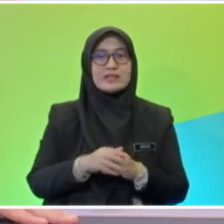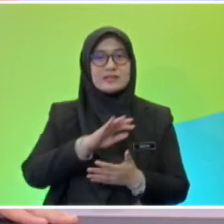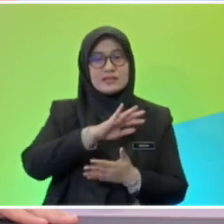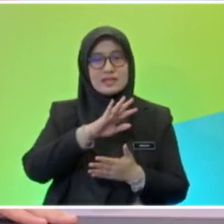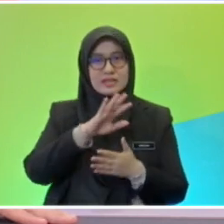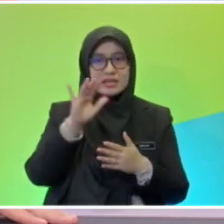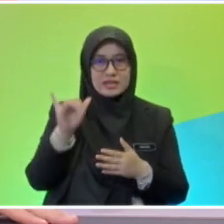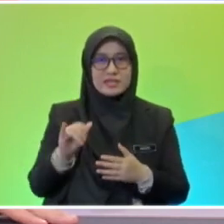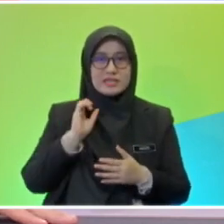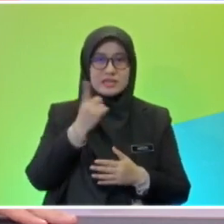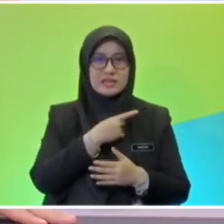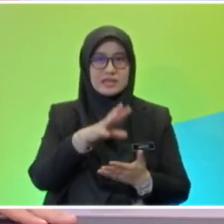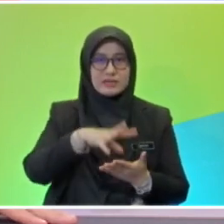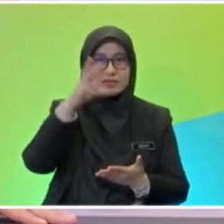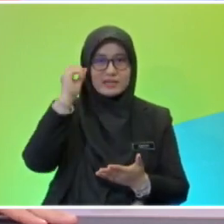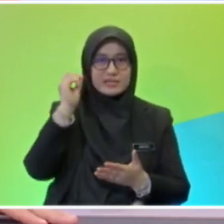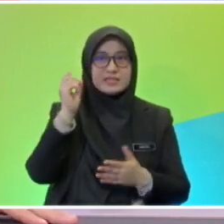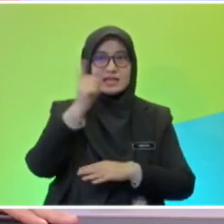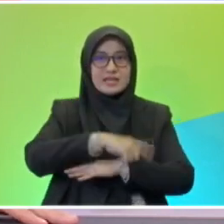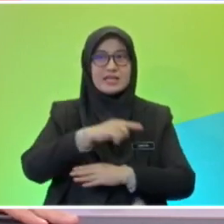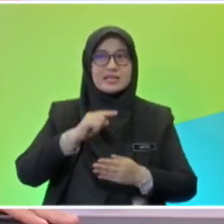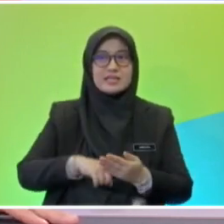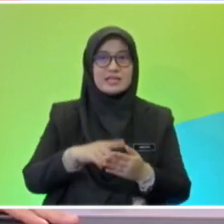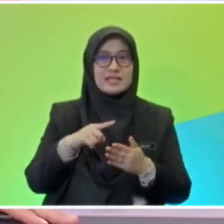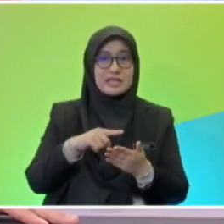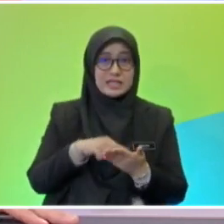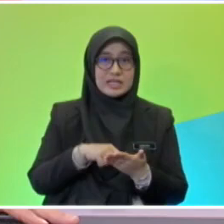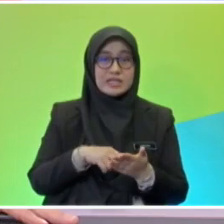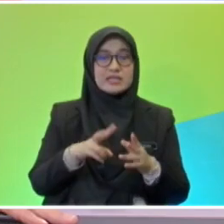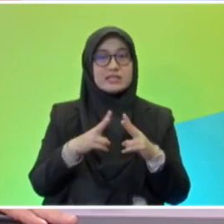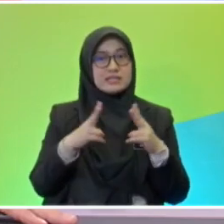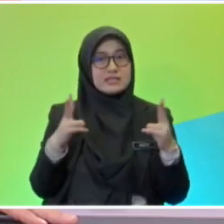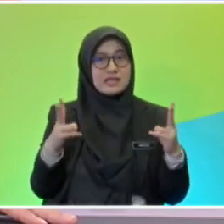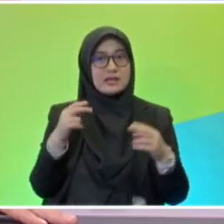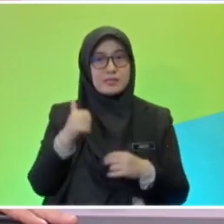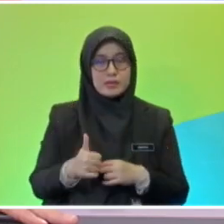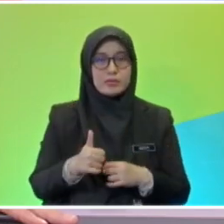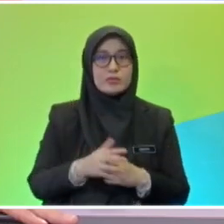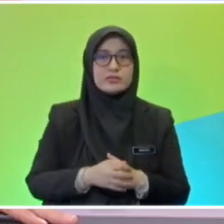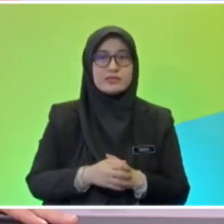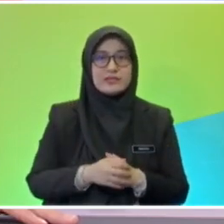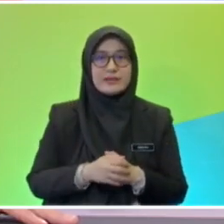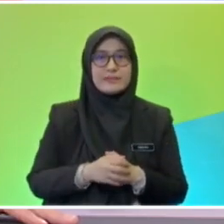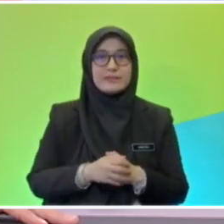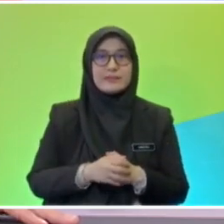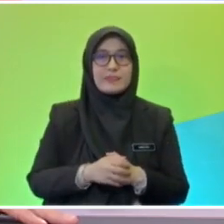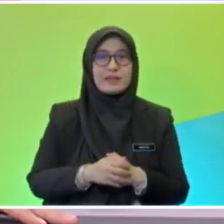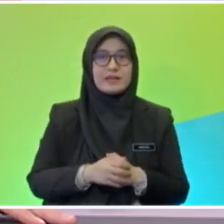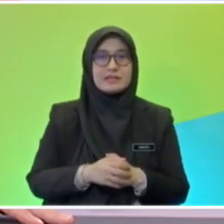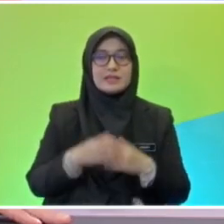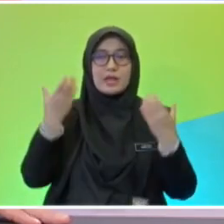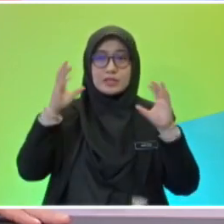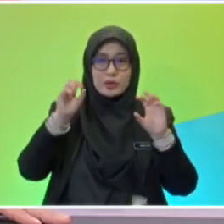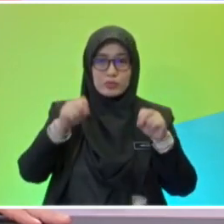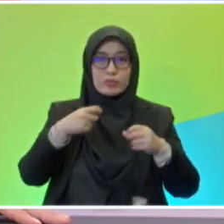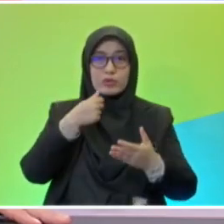Tentang mengenai penentangan masyarakat tempatan tapi sebelum itu mungkin membuat penilaian terhadap murid yang